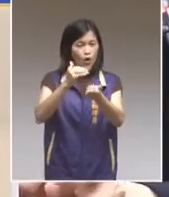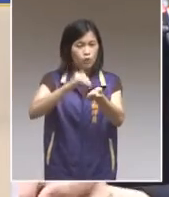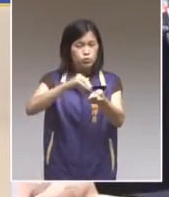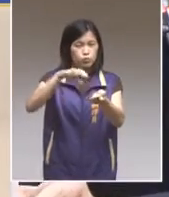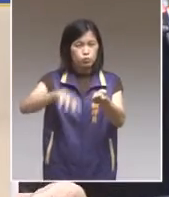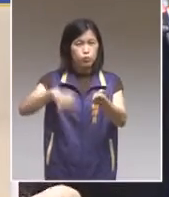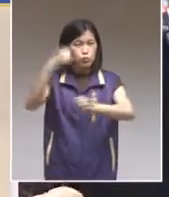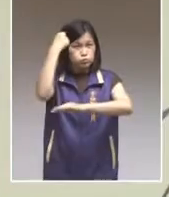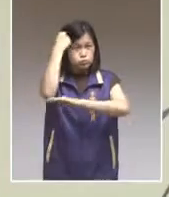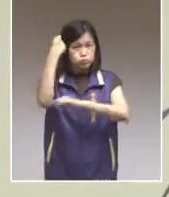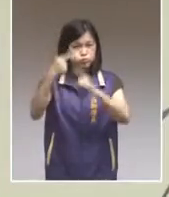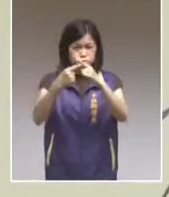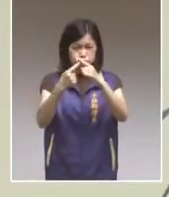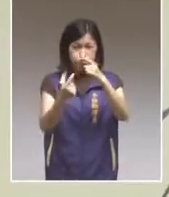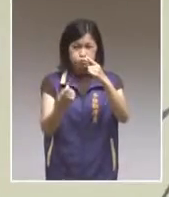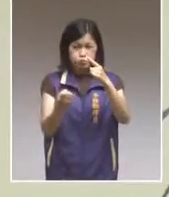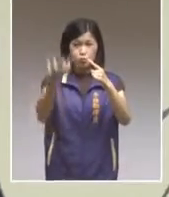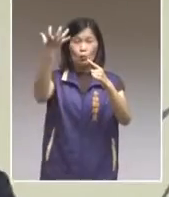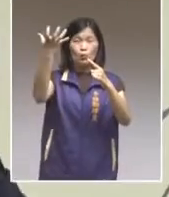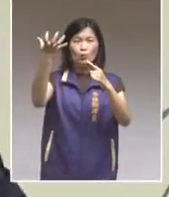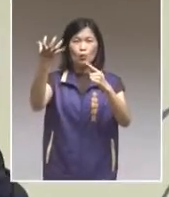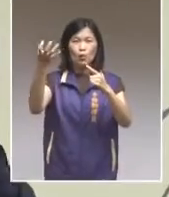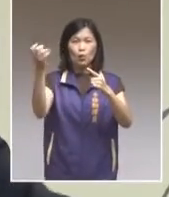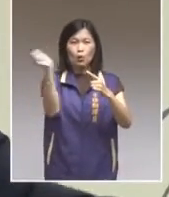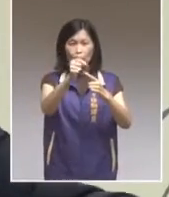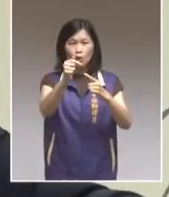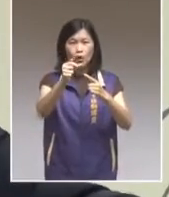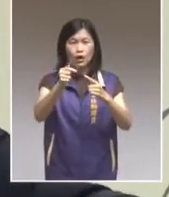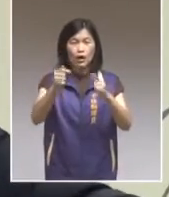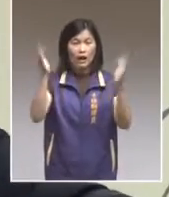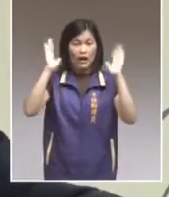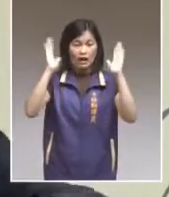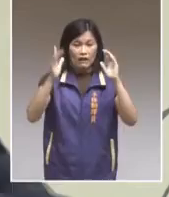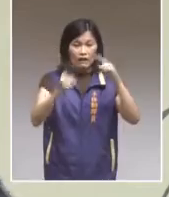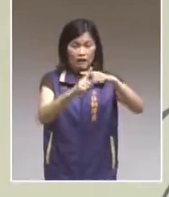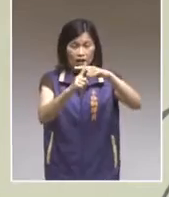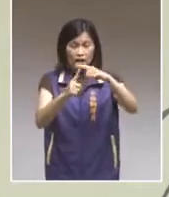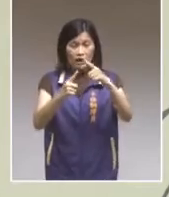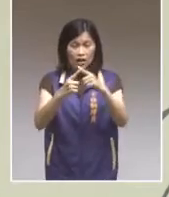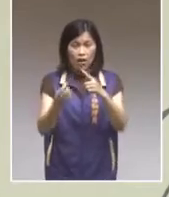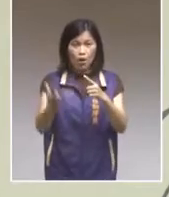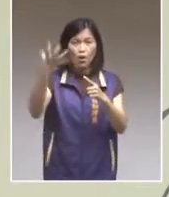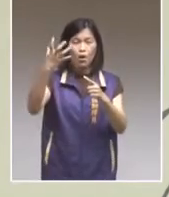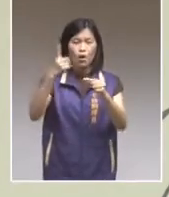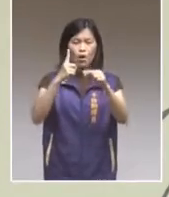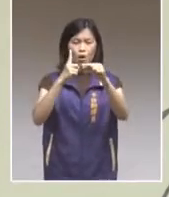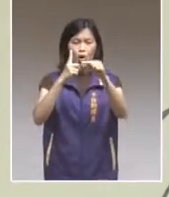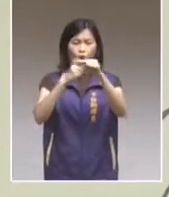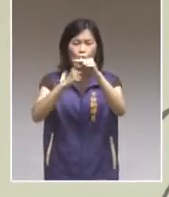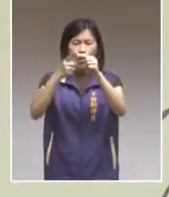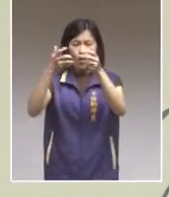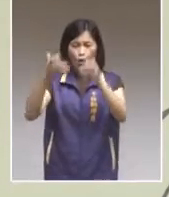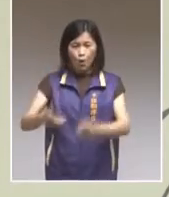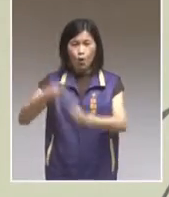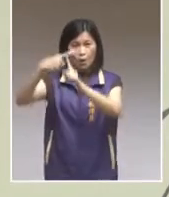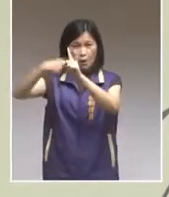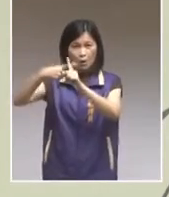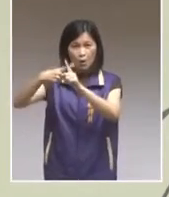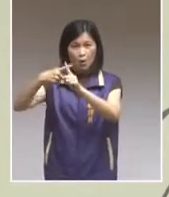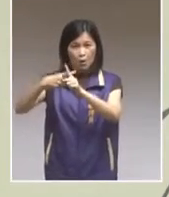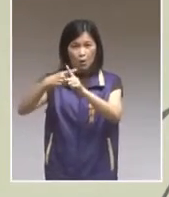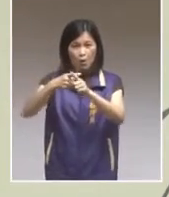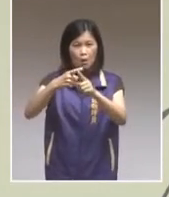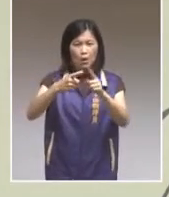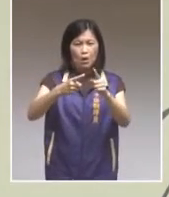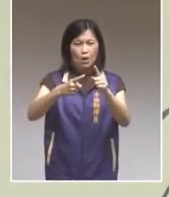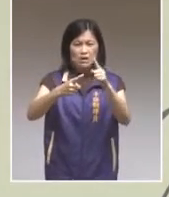急剧的上升。所以儿童的个案一增加，其实中重度的个案就会产生，所以我